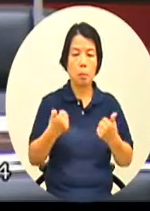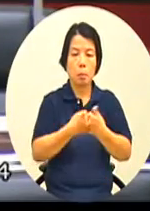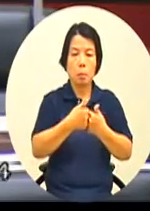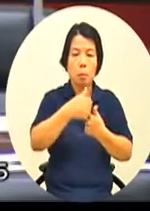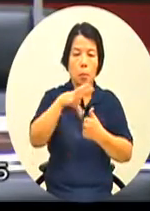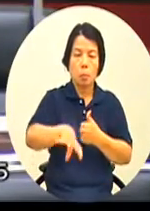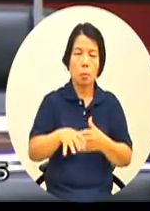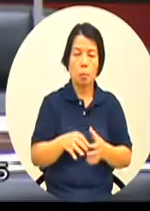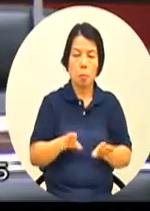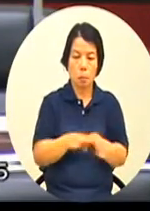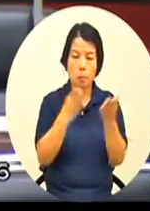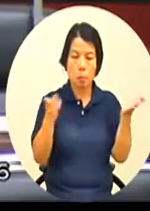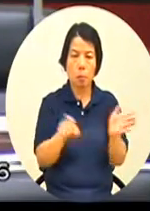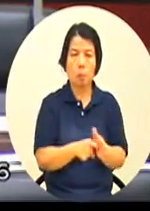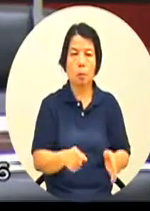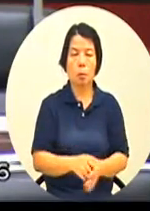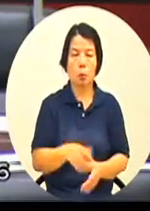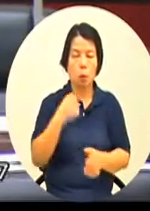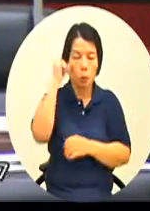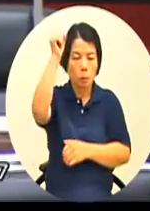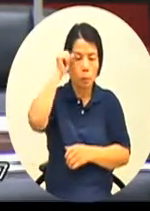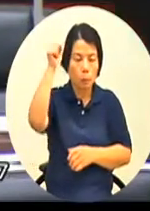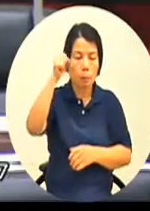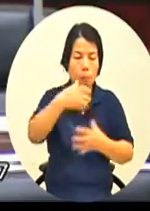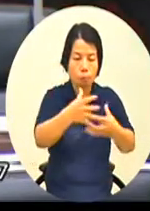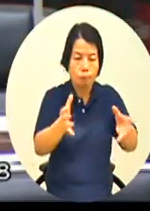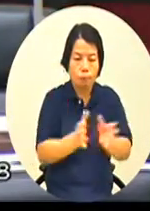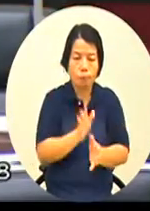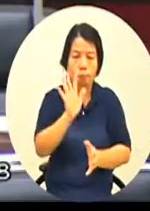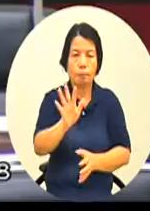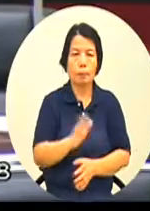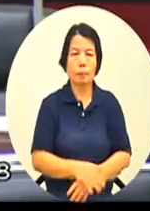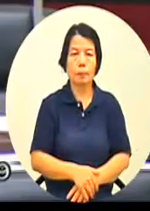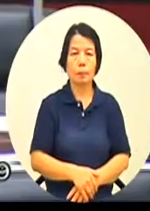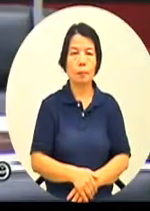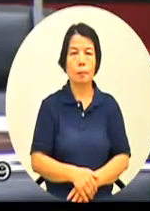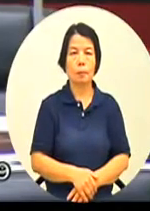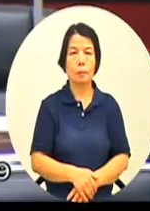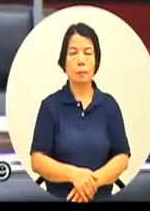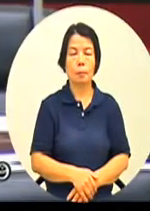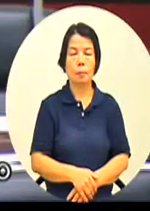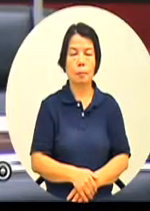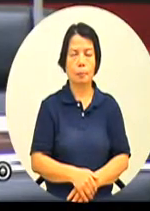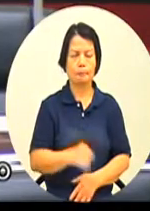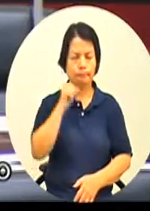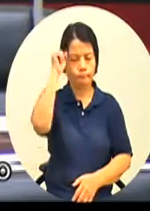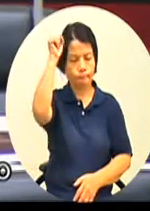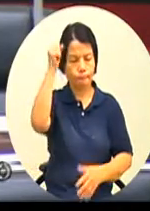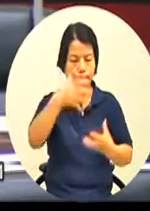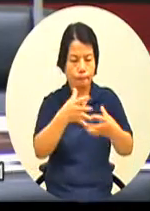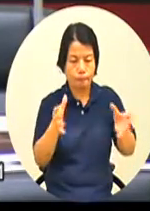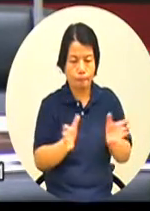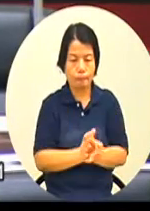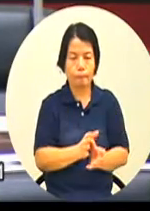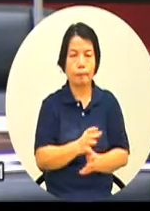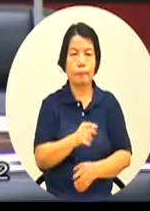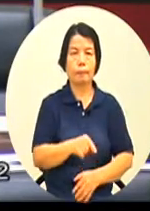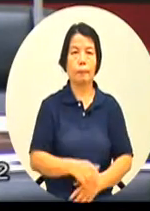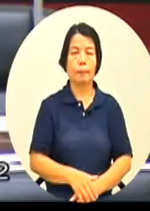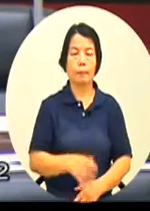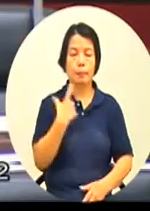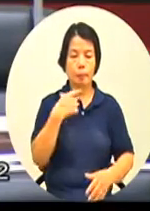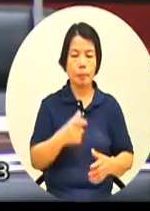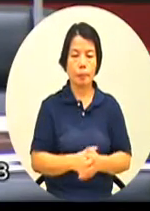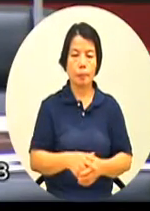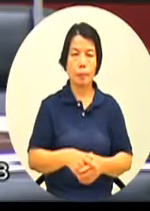时候，会有抗议团体来这里，而我刚刚跟各位讲，抗议团体他们讲的议题。